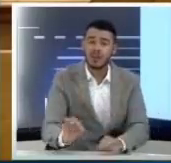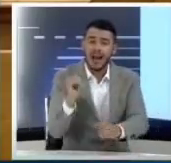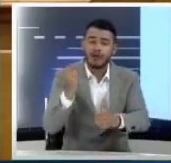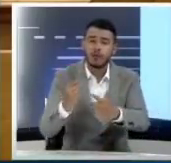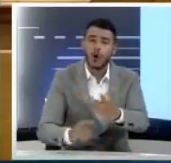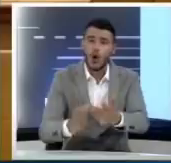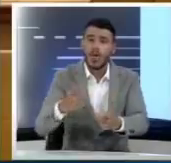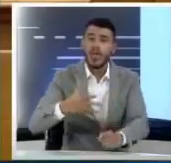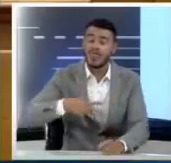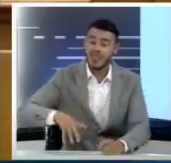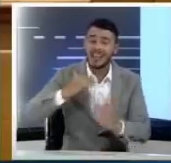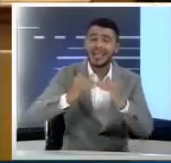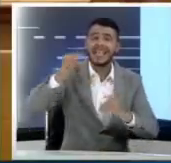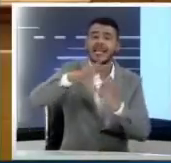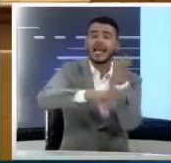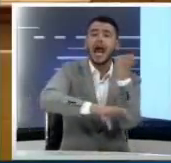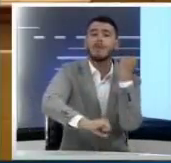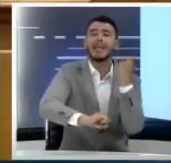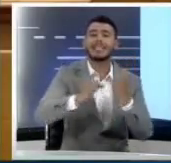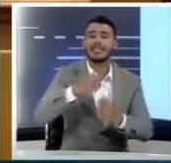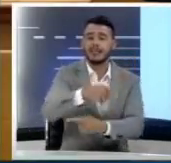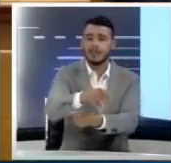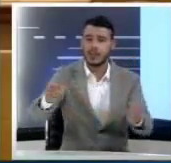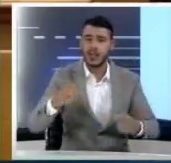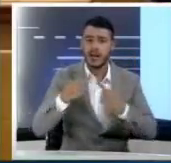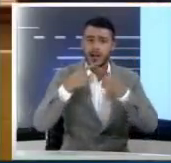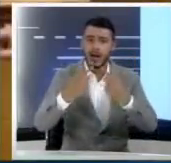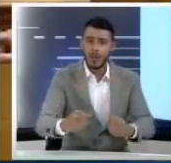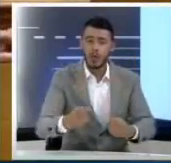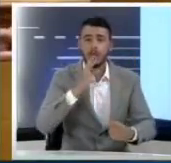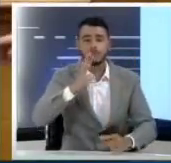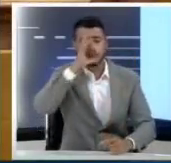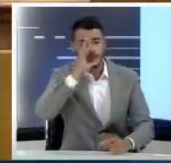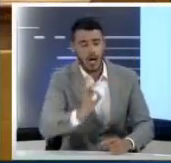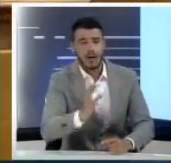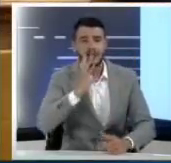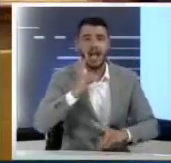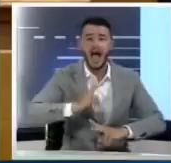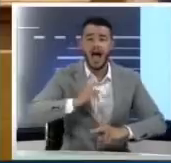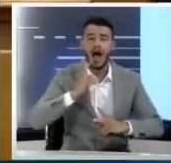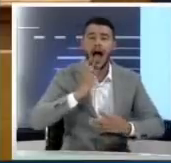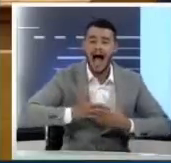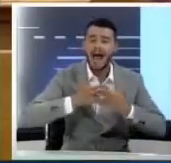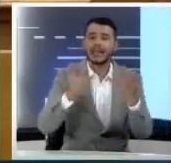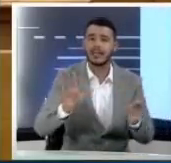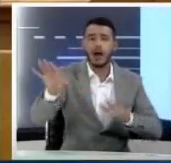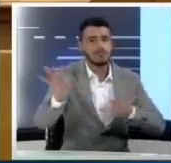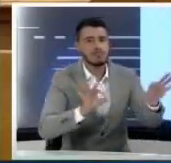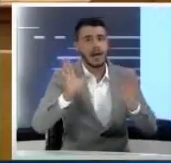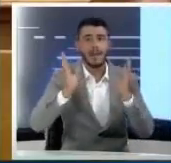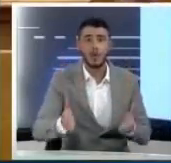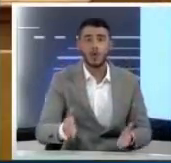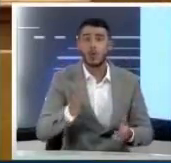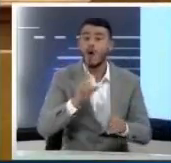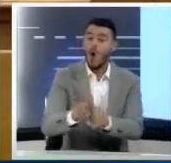γενικοί γραμματείς να βγαίνουν με ανοιχτή διαδικασία όπως έχουμε υποσχεθεί μέχρι τους τομάρχες ή όπως το κάνατε εσείς προσωπικά, κύριο